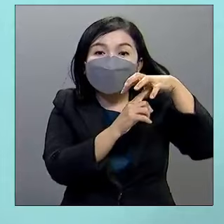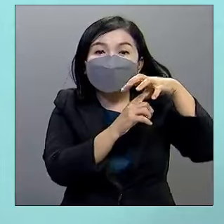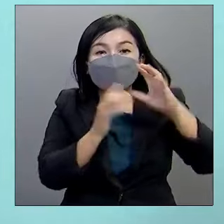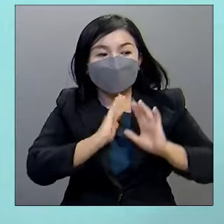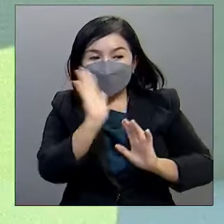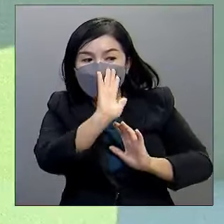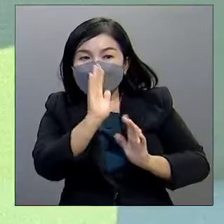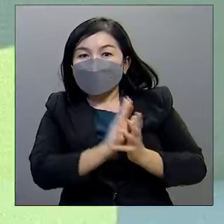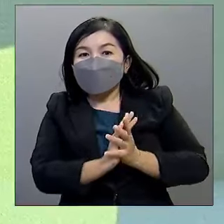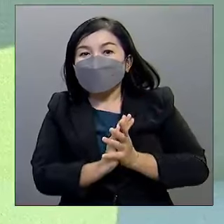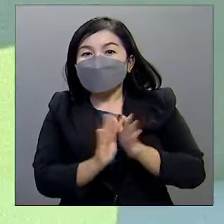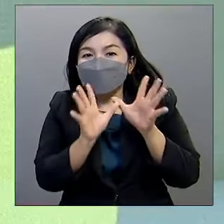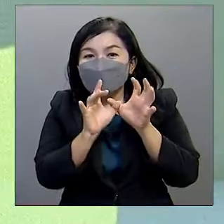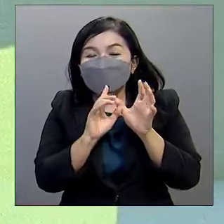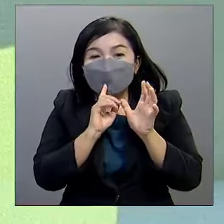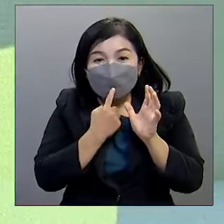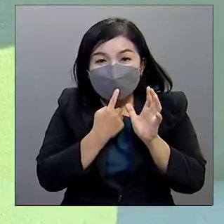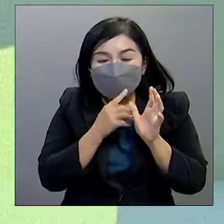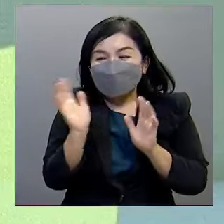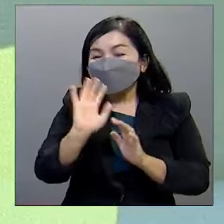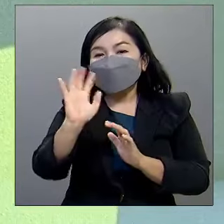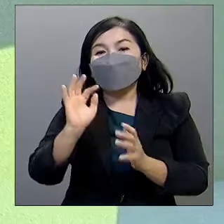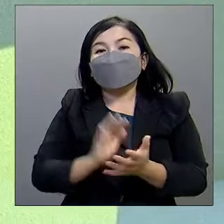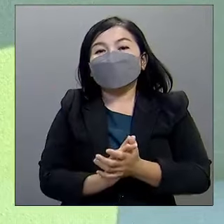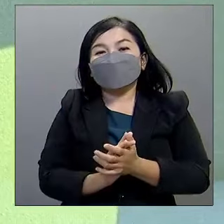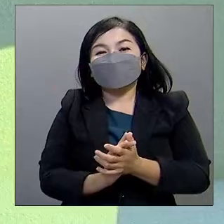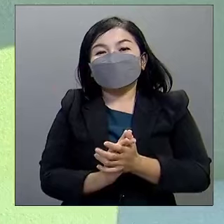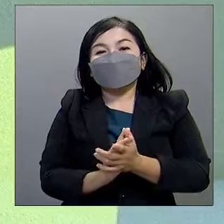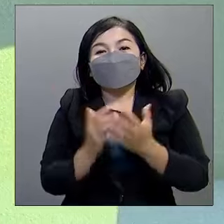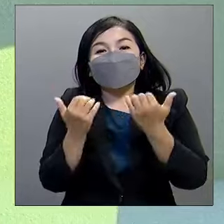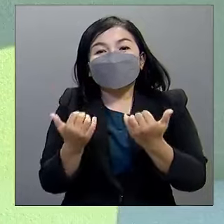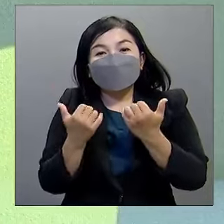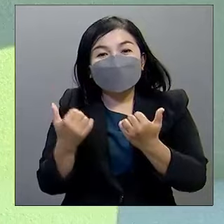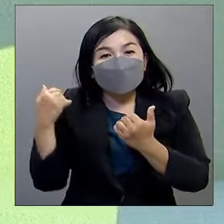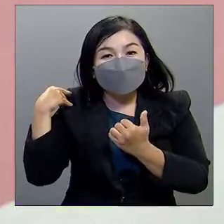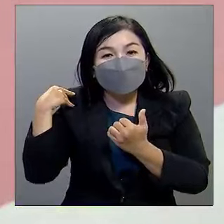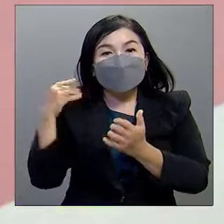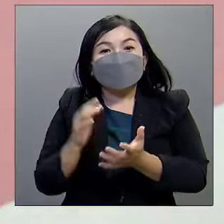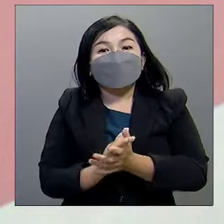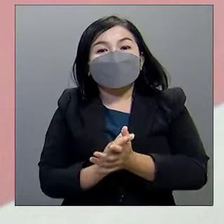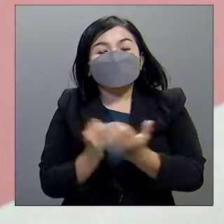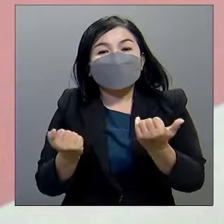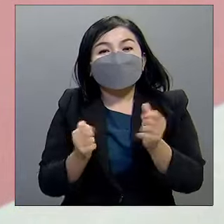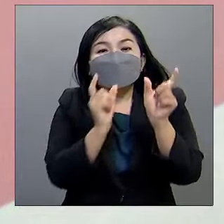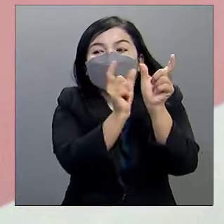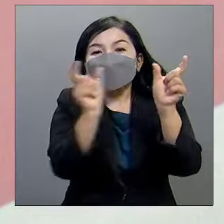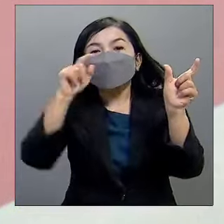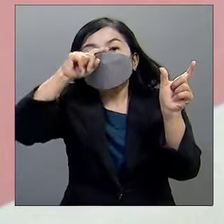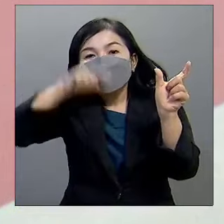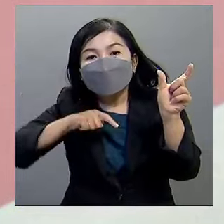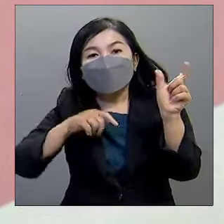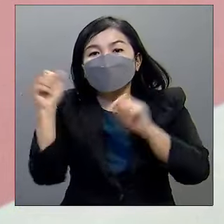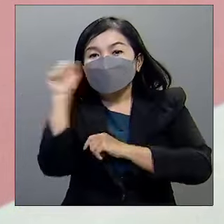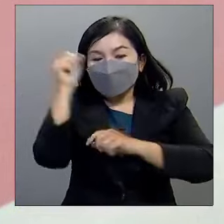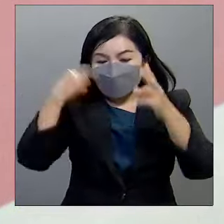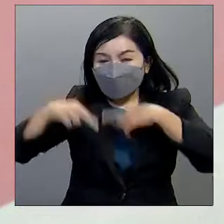ไม่ใช่ปูเปรี้ยวรักไม่ใช่ดวงดาวเมื่อพราวแสงคร ับ รู้ไวเลยนะ ช่วงนี้เขา แล้วเขาออกคอนเทนต์มาด้วยนะใครที่ร้องเพลงนี้เนี่ยต้องไปตรวจ